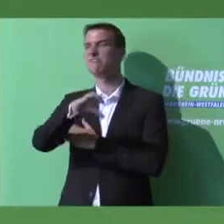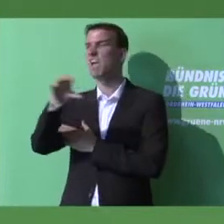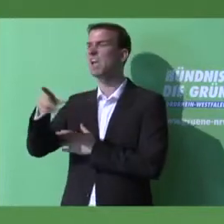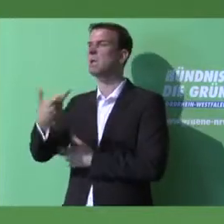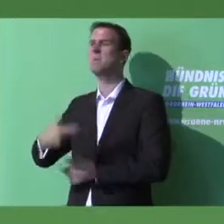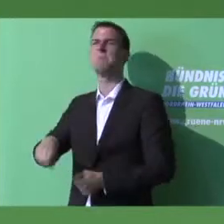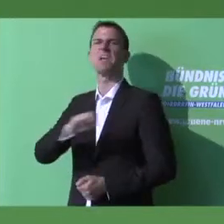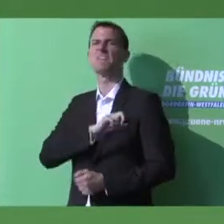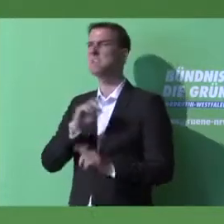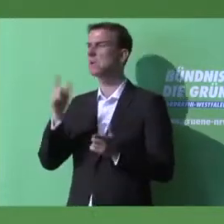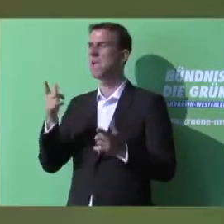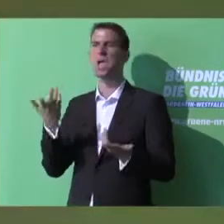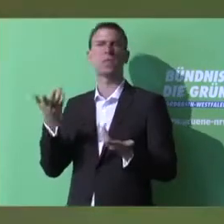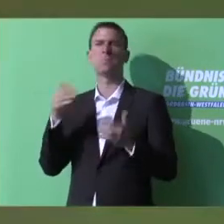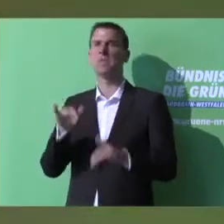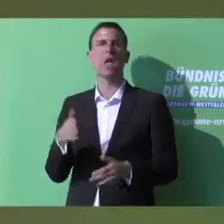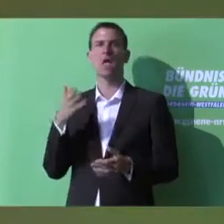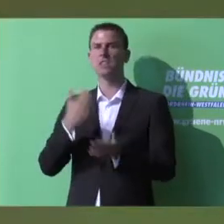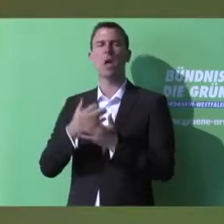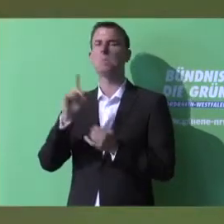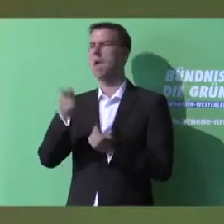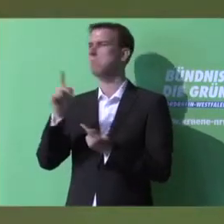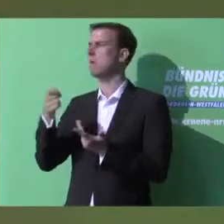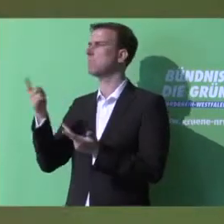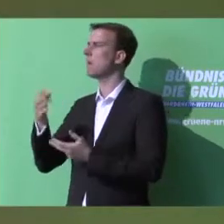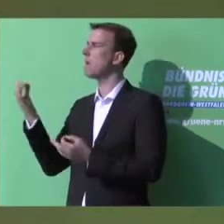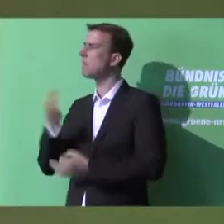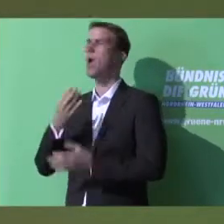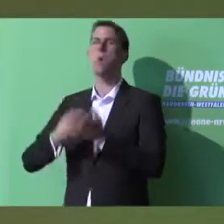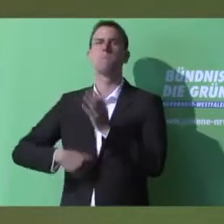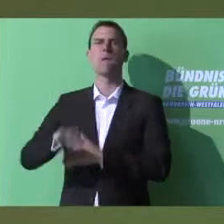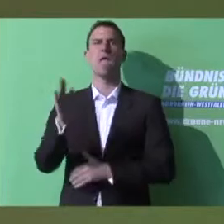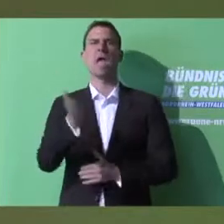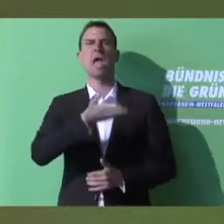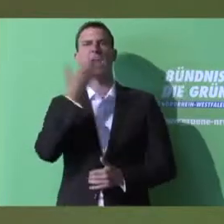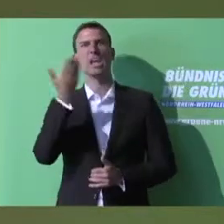rentabel betreiben können. Wir bräuchten noch mehr Gas, indem wir